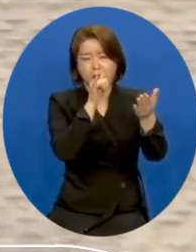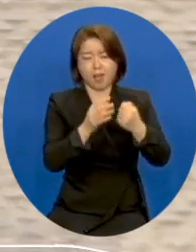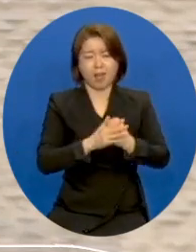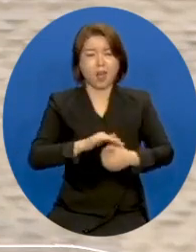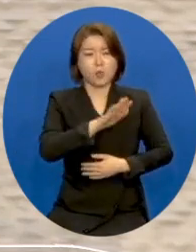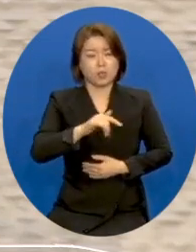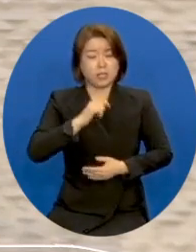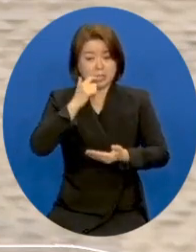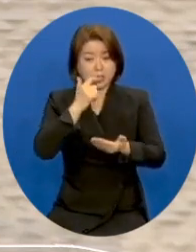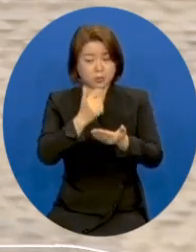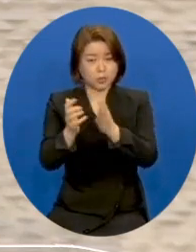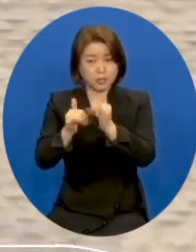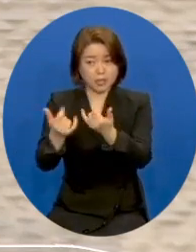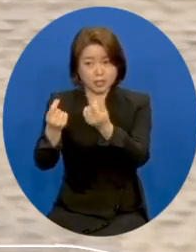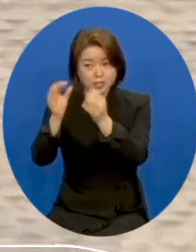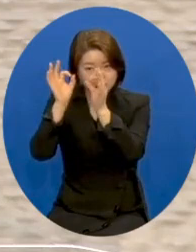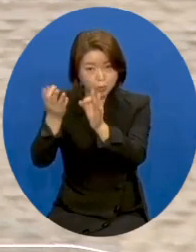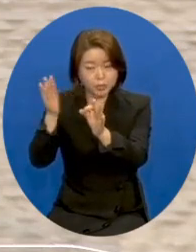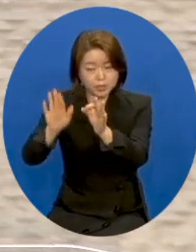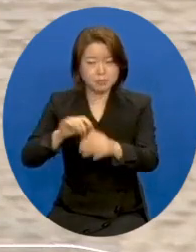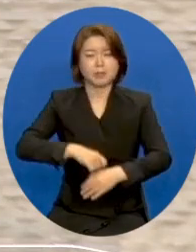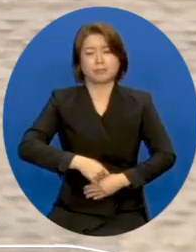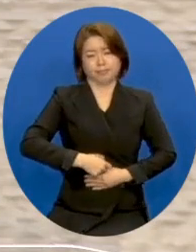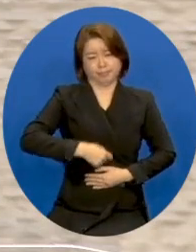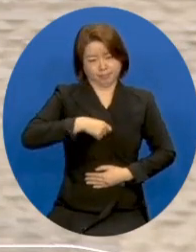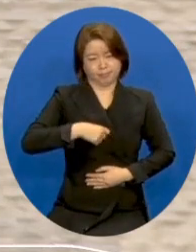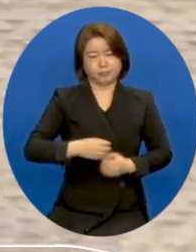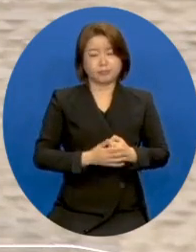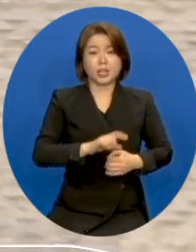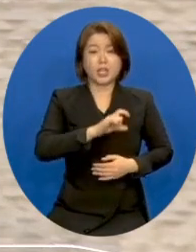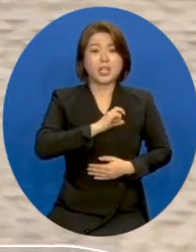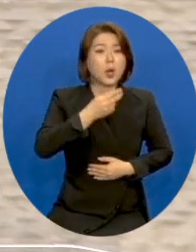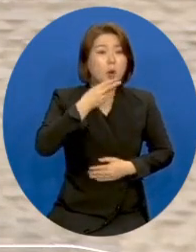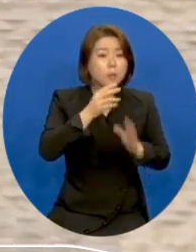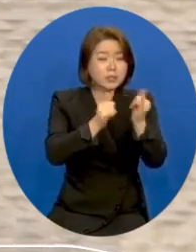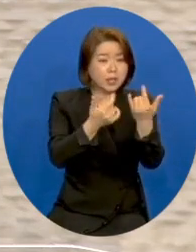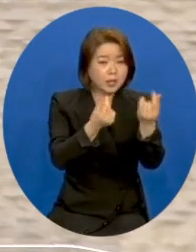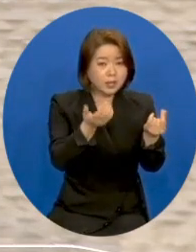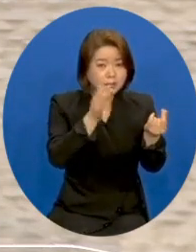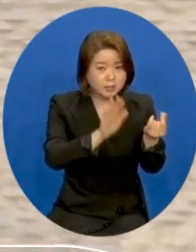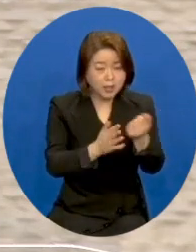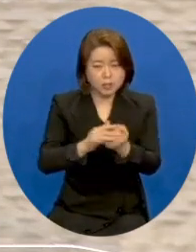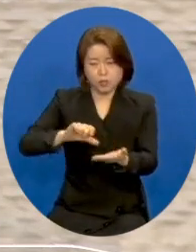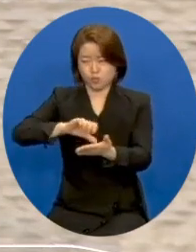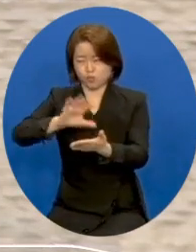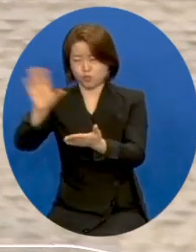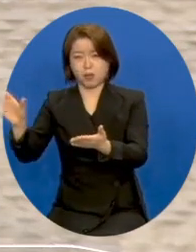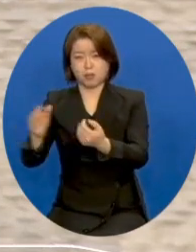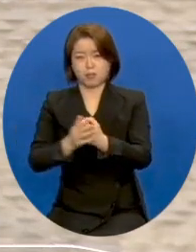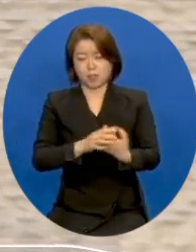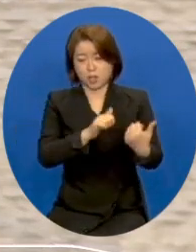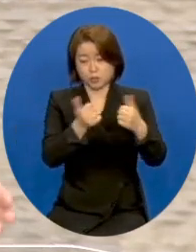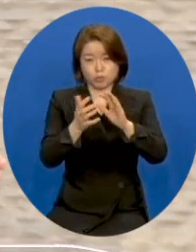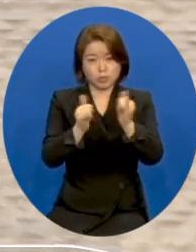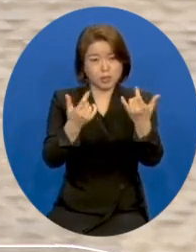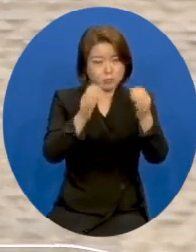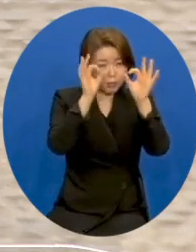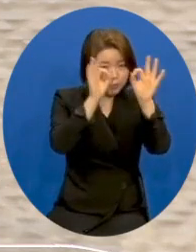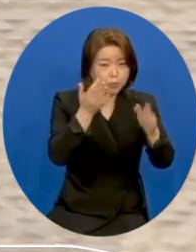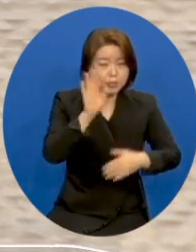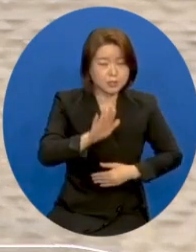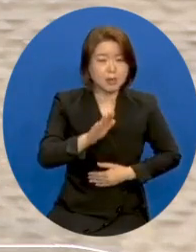속이는 사람 같으나 진실하고 이름 없는 사람 같으나 유명하고 죽는 사람 같으나